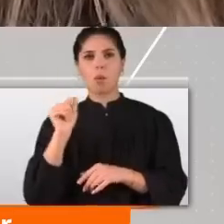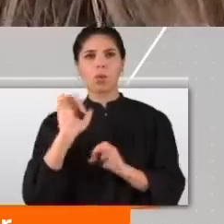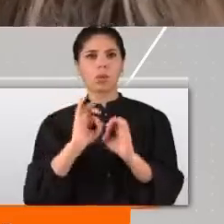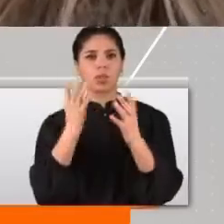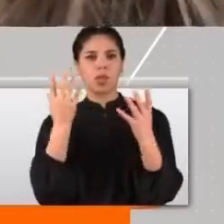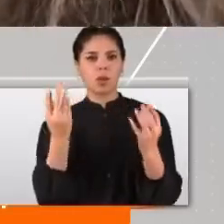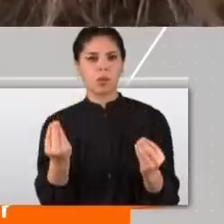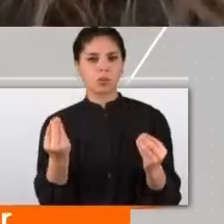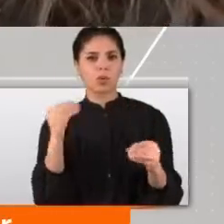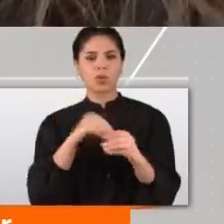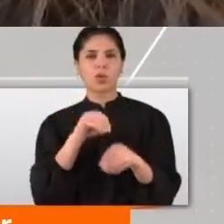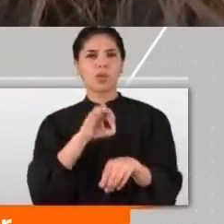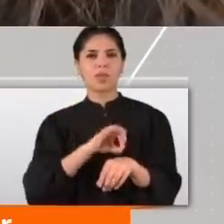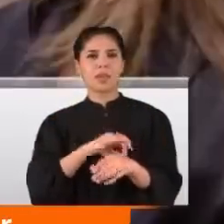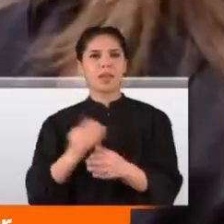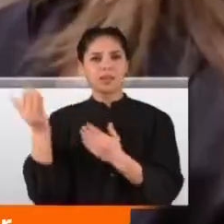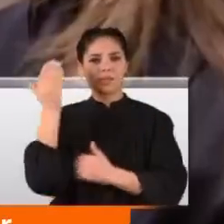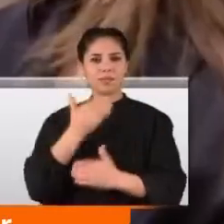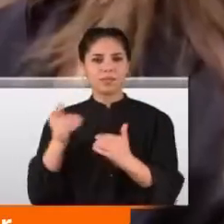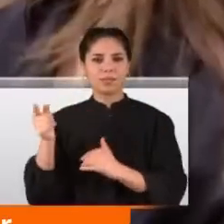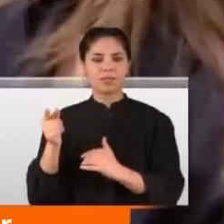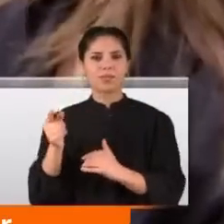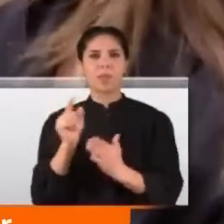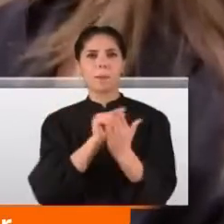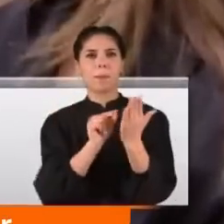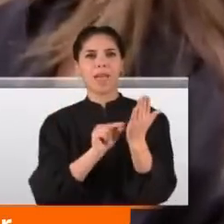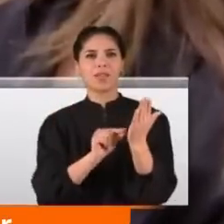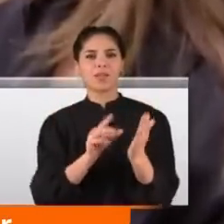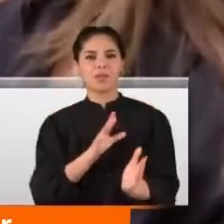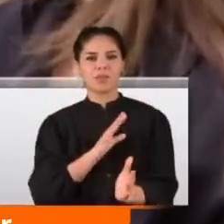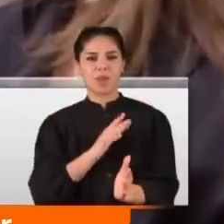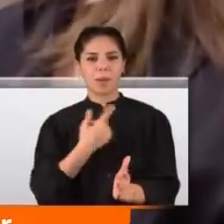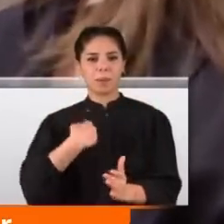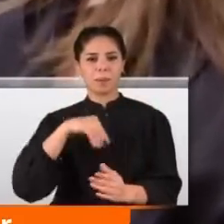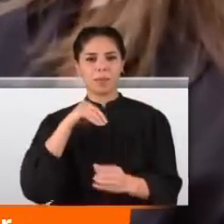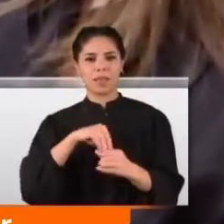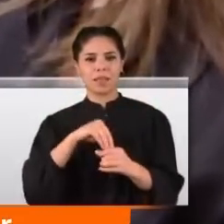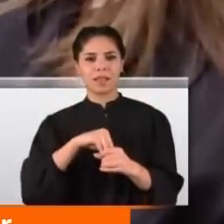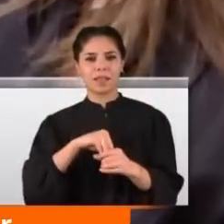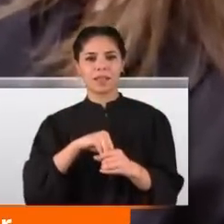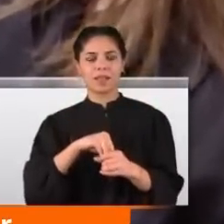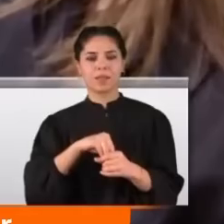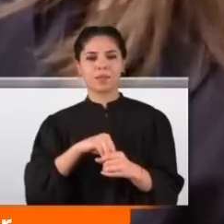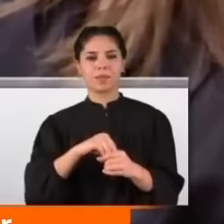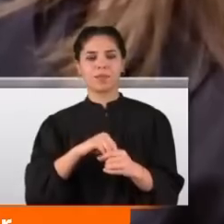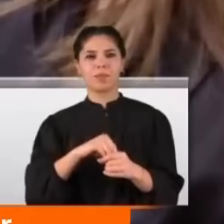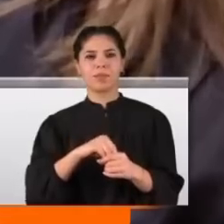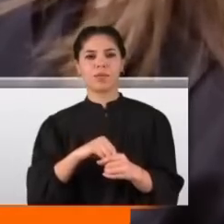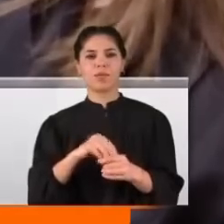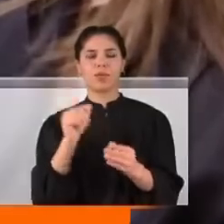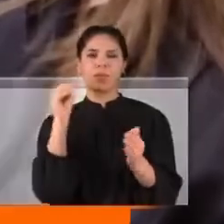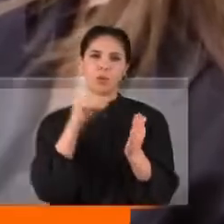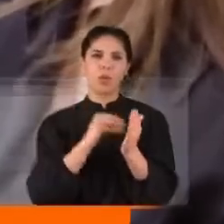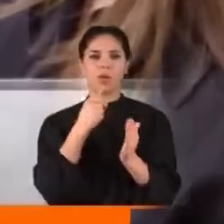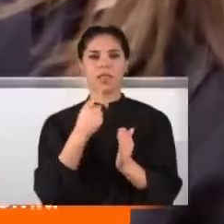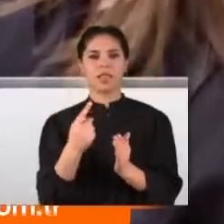Pelin'in hayattaki son anlarını anlattı. Dilek tuttu. Biz hatta bizim için de tut, bizi de kat dedik.